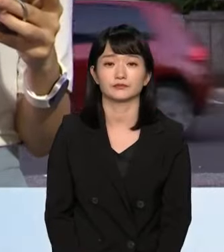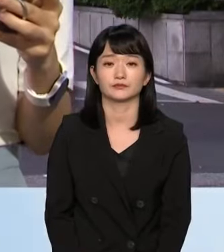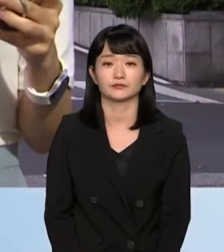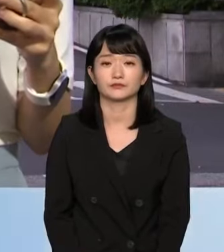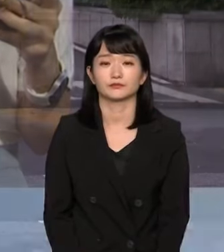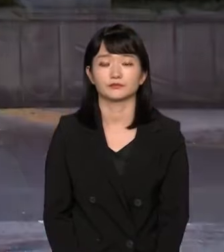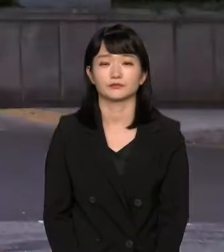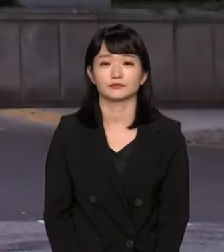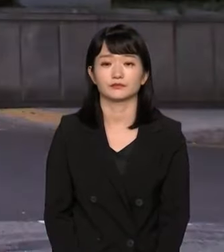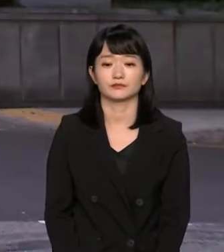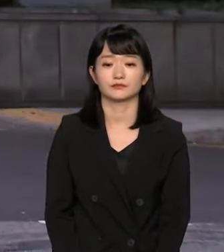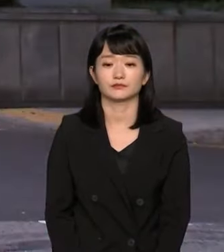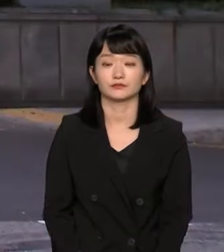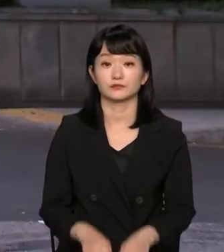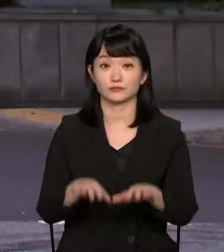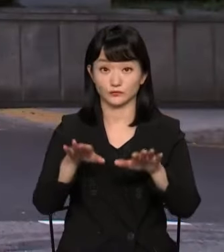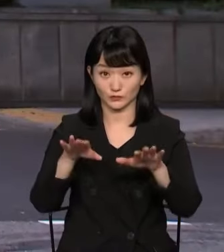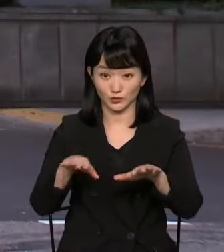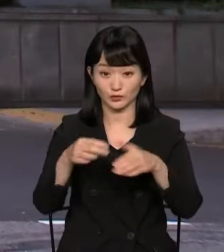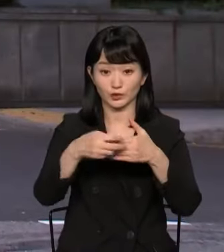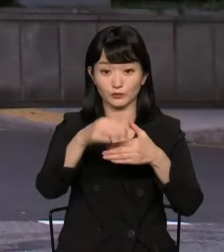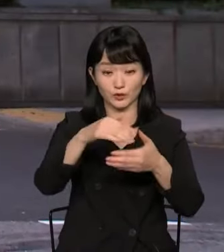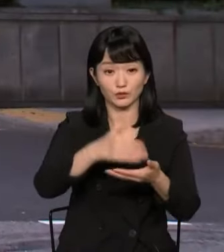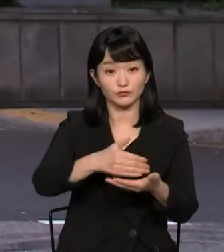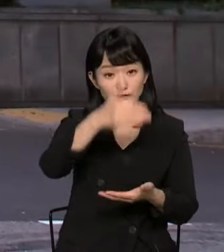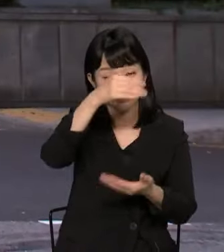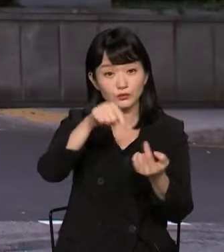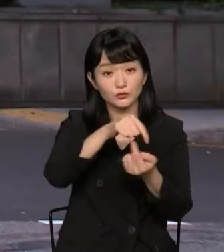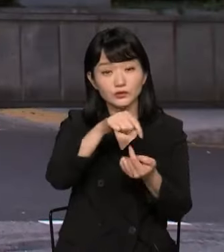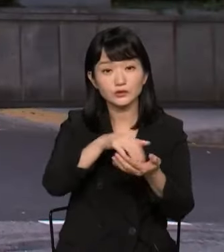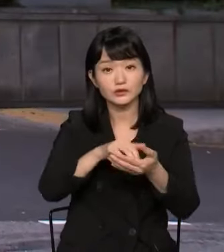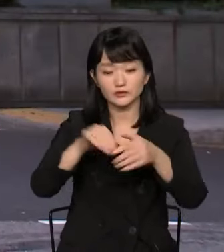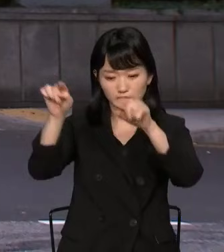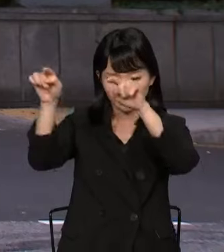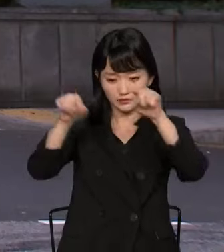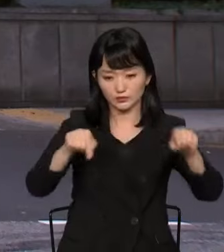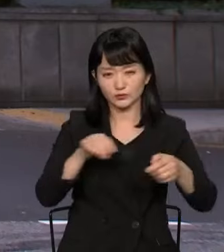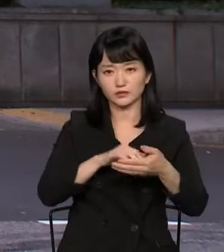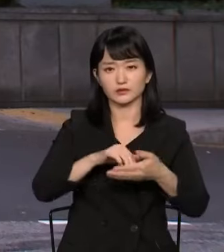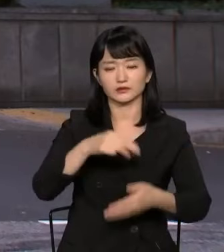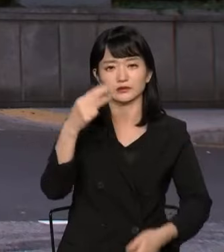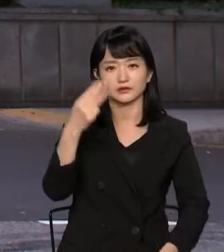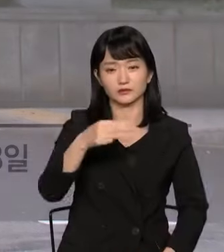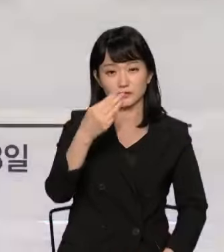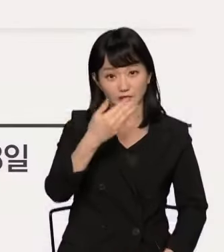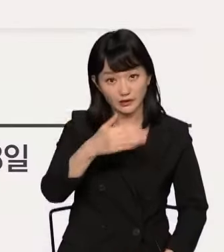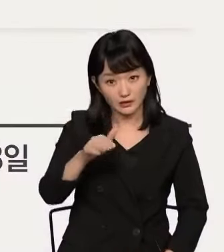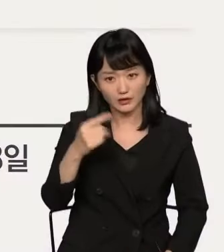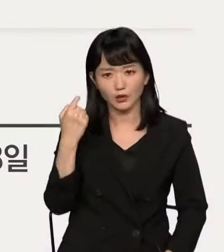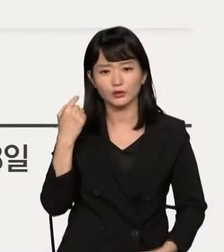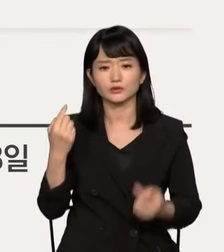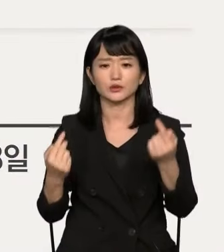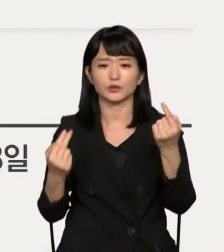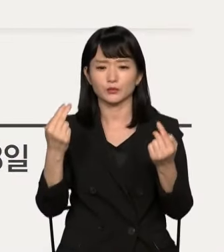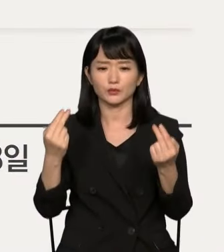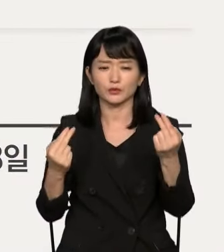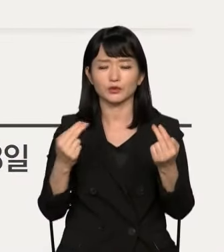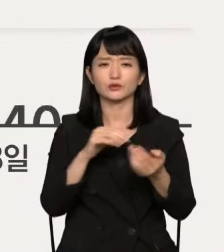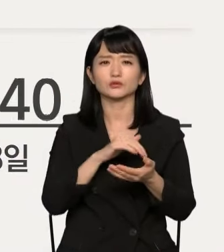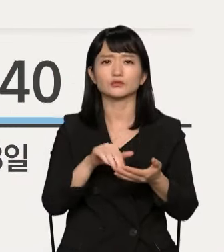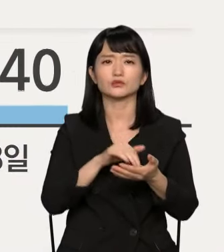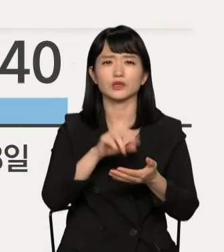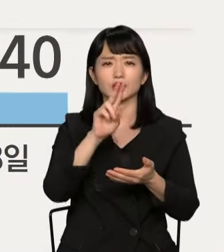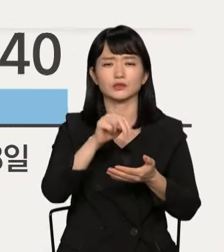됩니까네 일단 오늘 문여는 병원은 전국의 3,9 곳입니다 어제보다 25,000 곳 가까이 줄어든